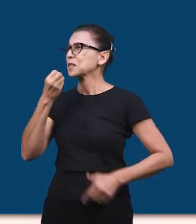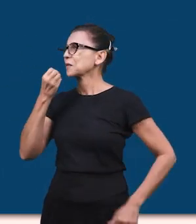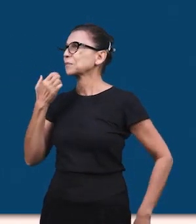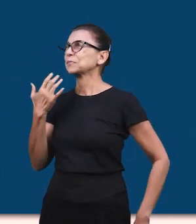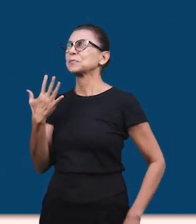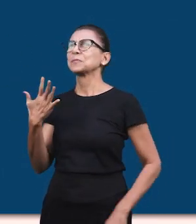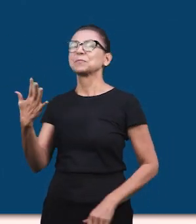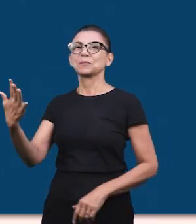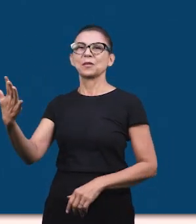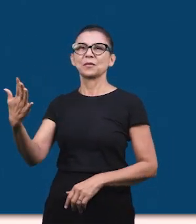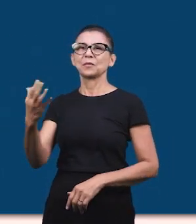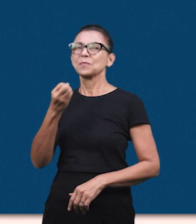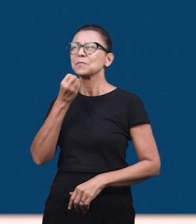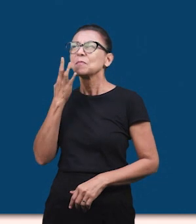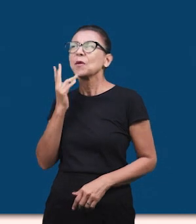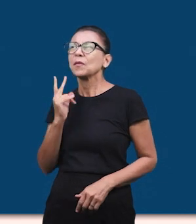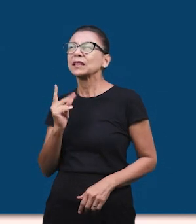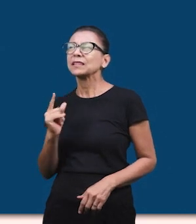вовек милость Его.